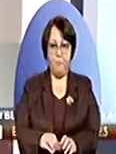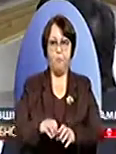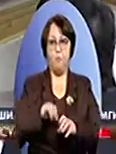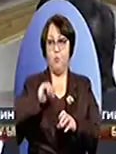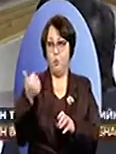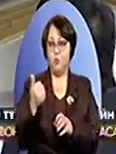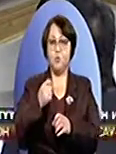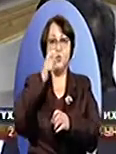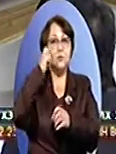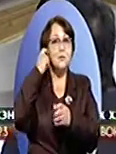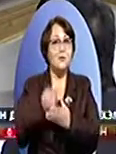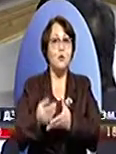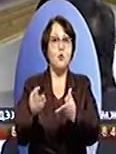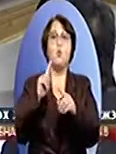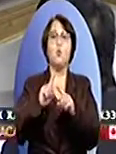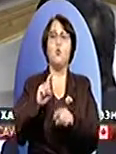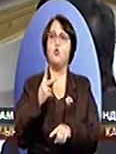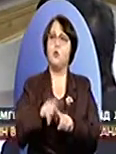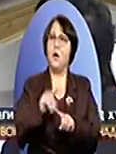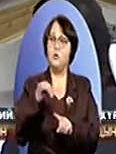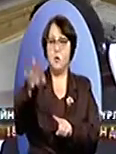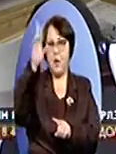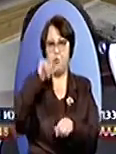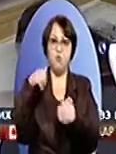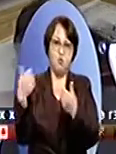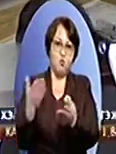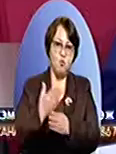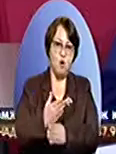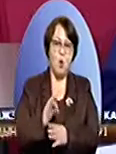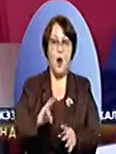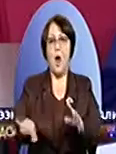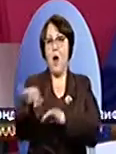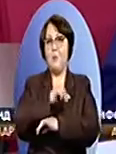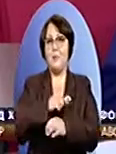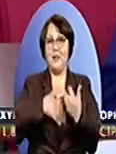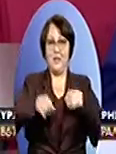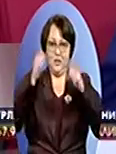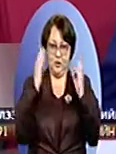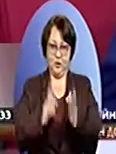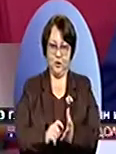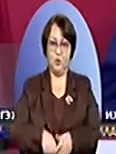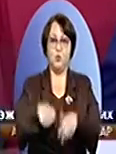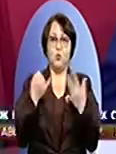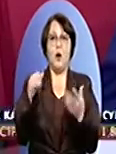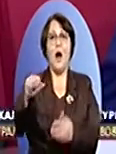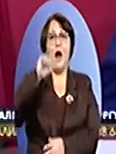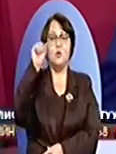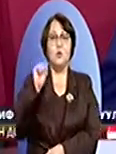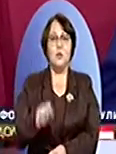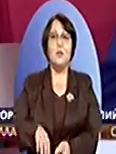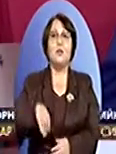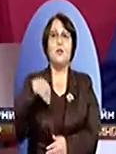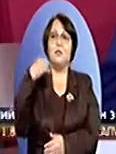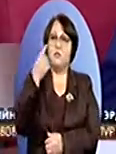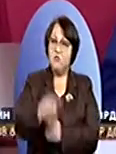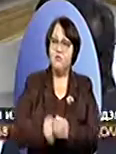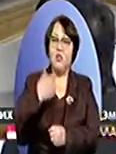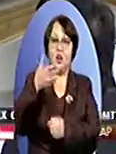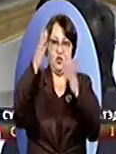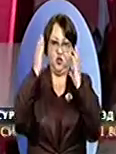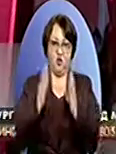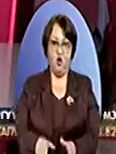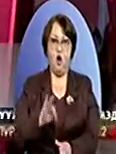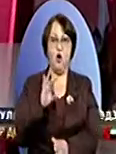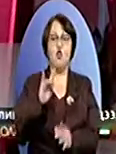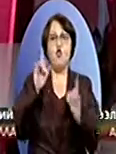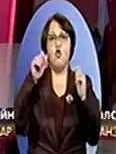олгосон. Ерөнхий сайд хөрөлсөх Өвөр хангай аймагт нэн тулгамдаж байгаа 6 асуудлыг эх онд шийдвэрлэн гэлээ. Орхон голын гүрийг шинээр барих Арваа